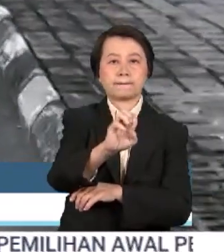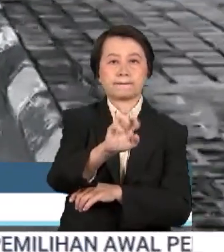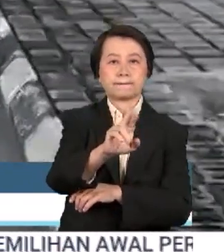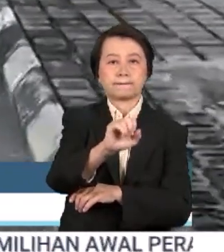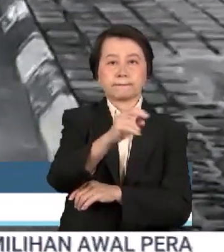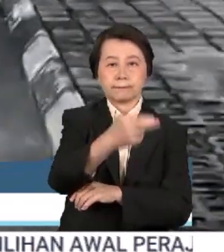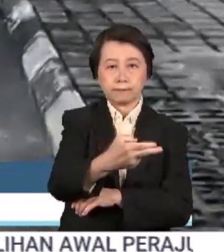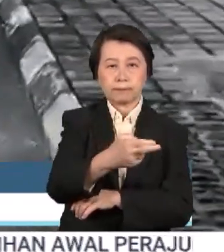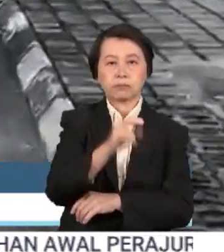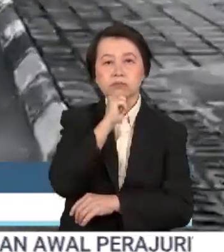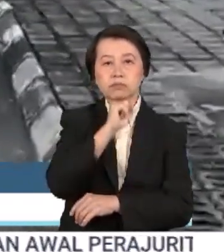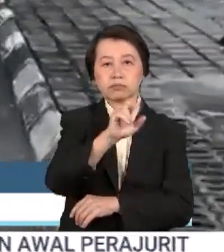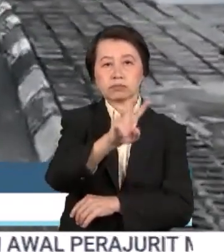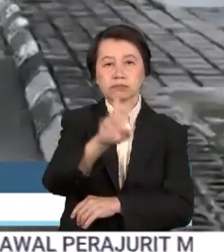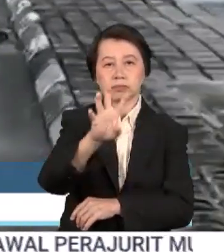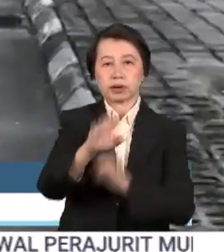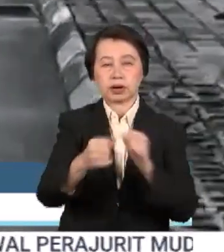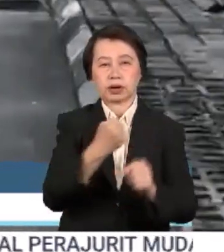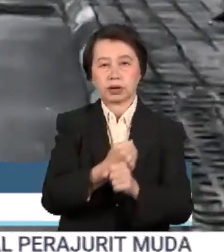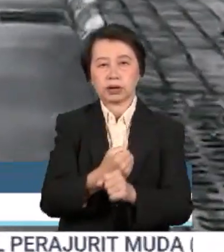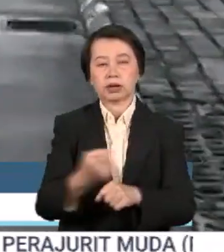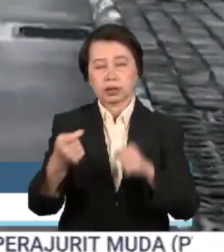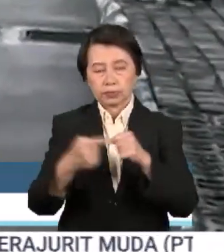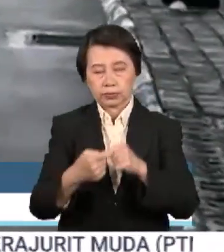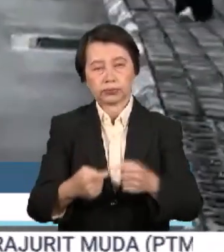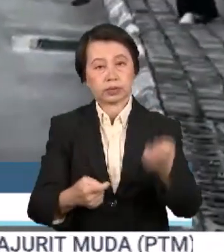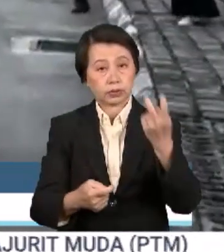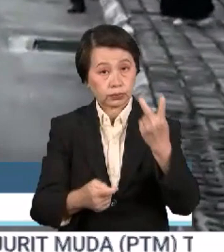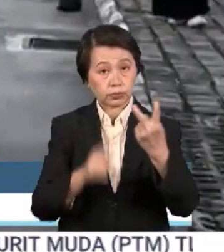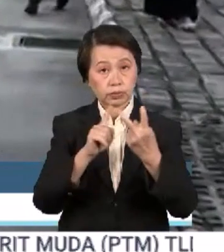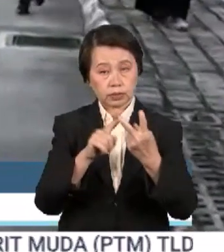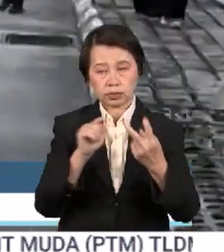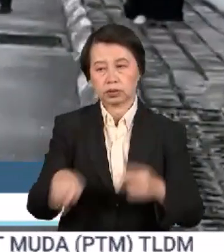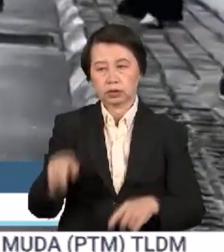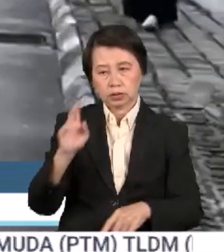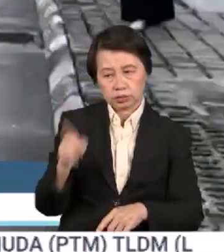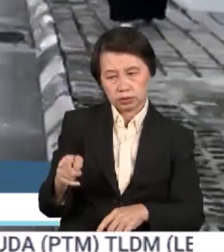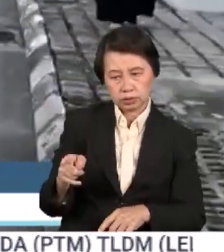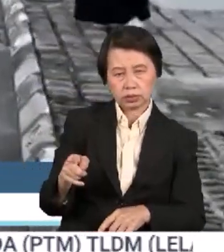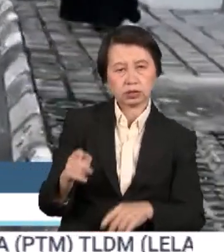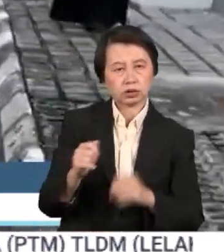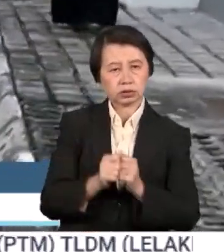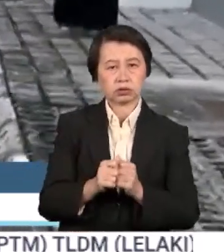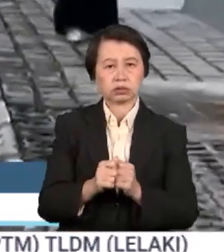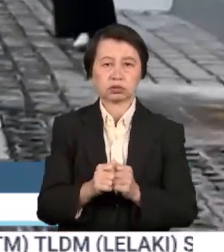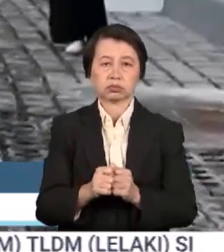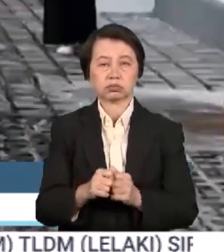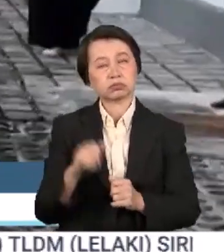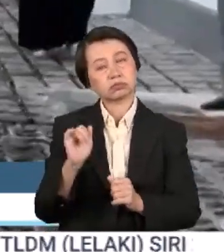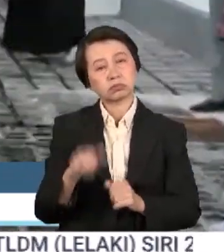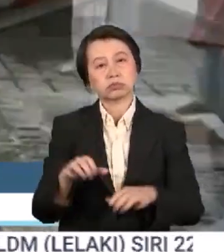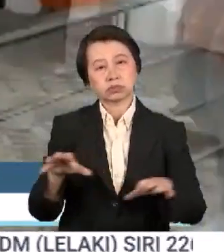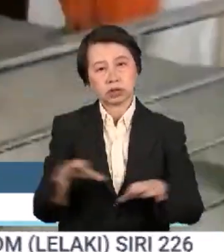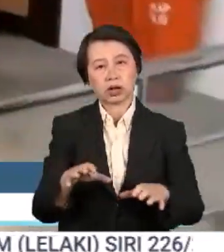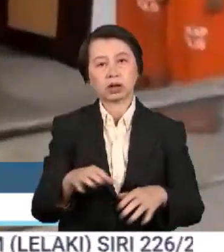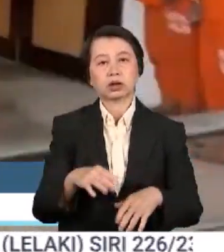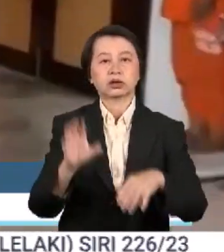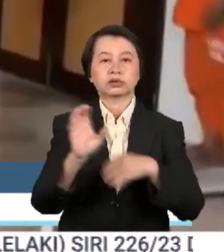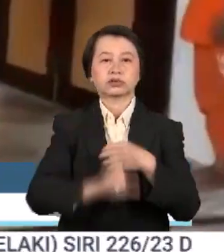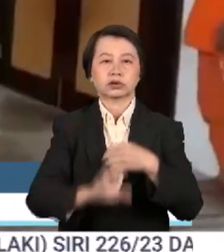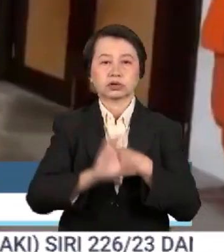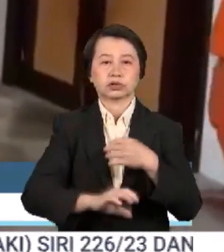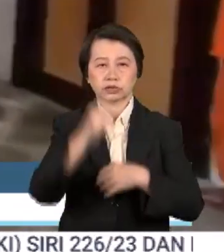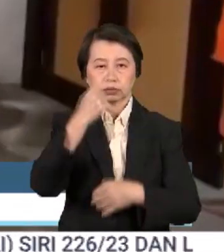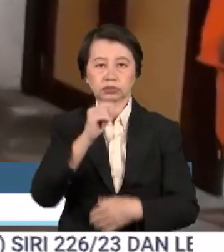shahrizan 24 tahun pertuduhan kedua pula tertuduh didapati dengan sengaja mengakibatkan kecederaan